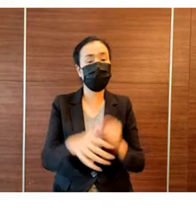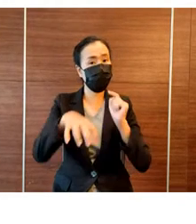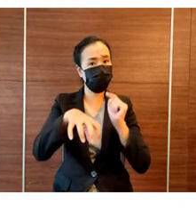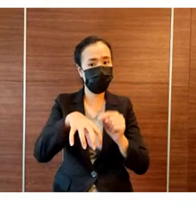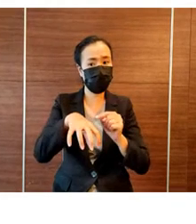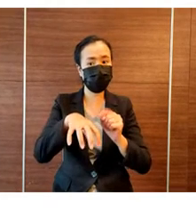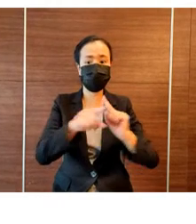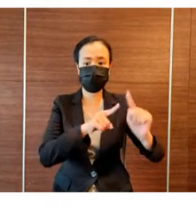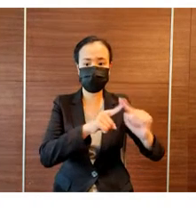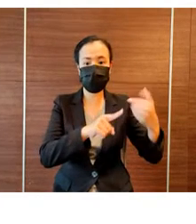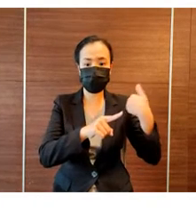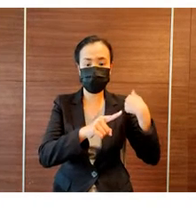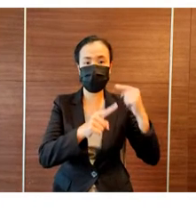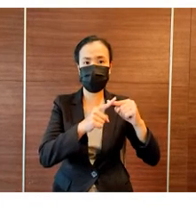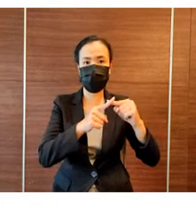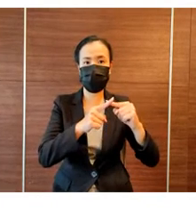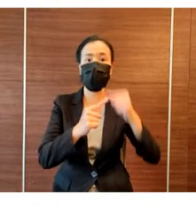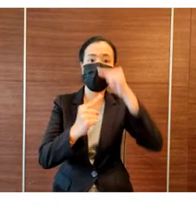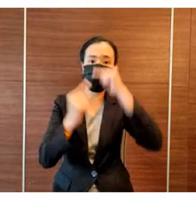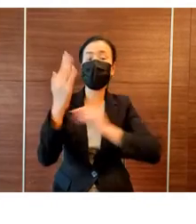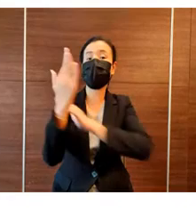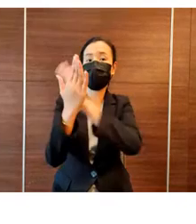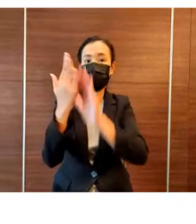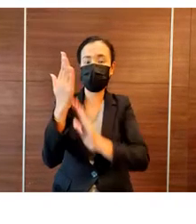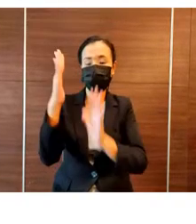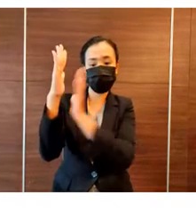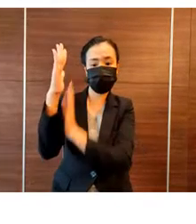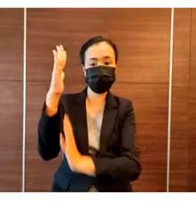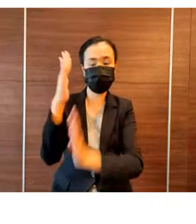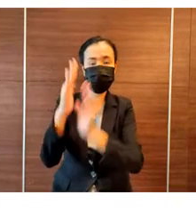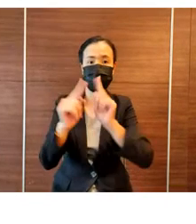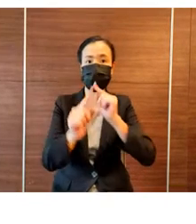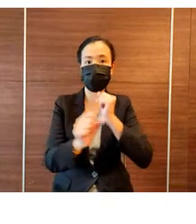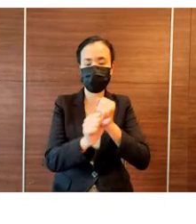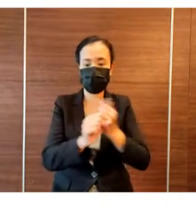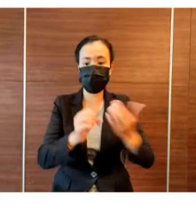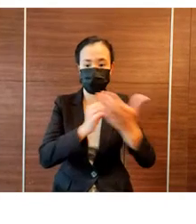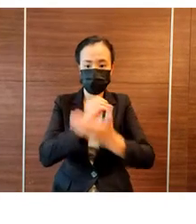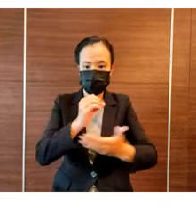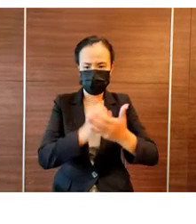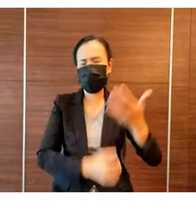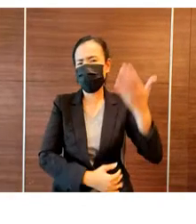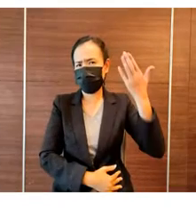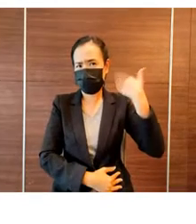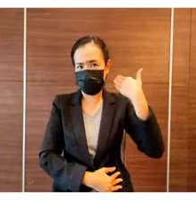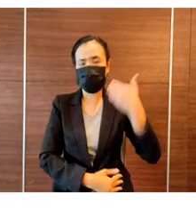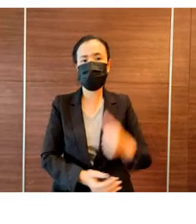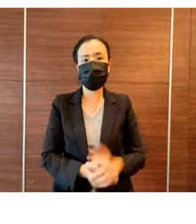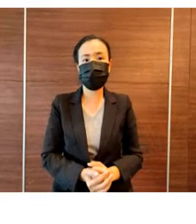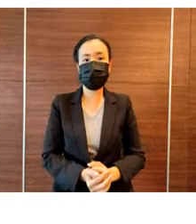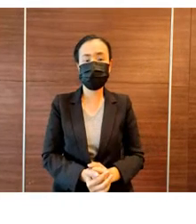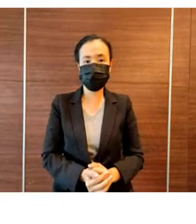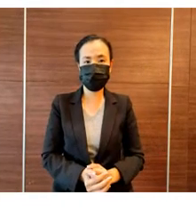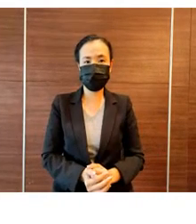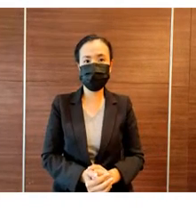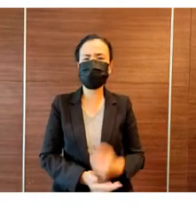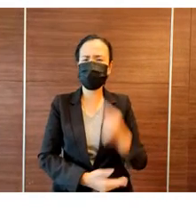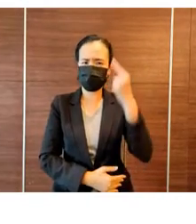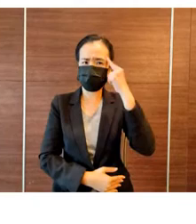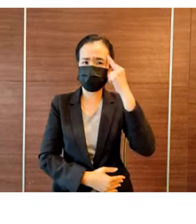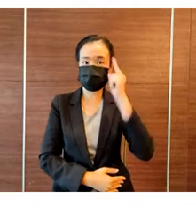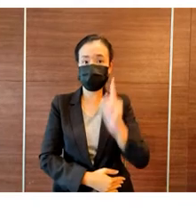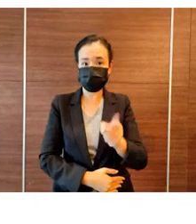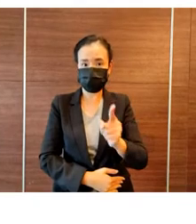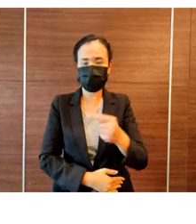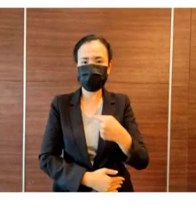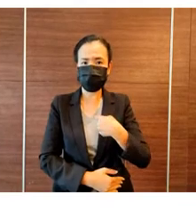รต่างๆที่เป็นองค์กรที่ระดับประเทศองค์กรระดับพื้นที่เนี่ยที่ทำงานทางด้านยาเสพติดมาอย่างช้านานเนาะแล้วเรื่องของเราเนี่ยเราก็คิดว่าจริงๆแล้ว